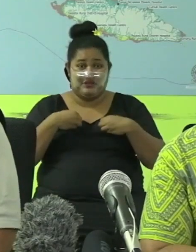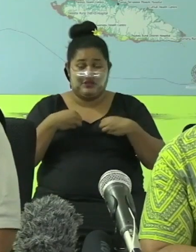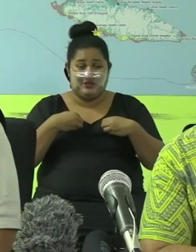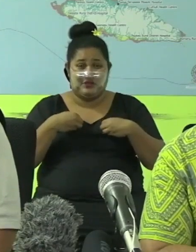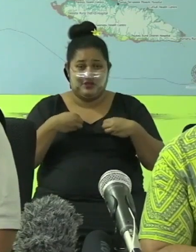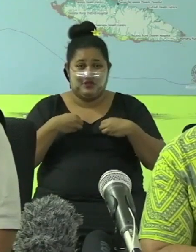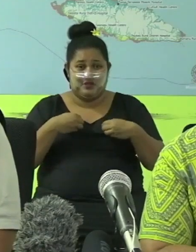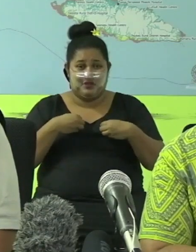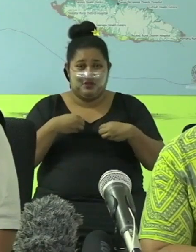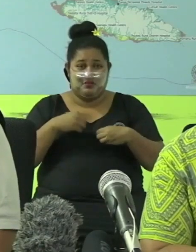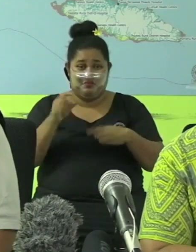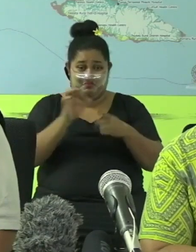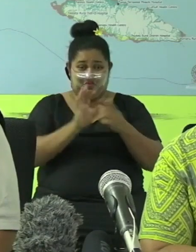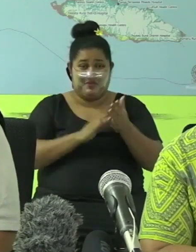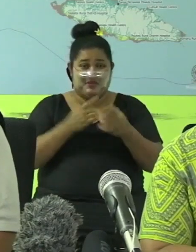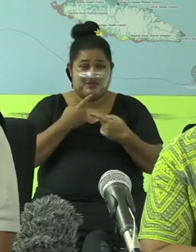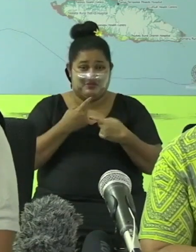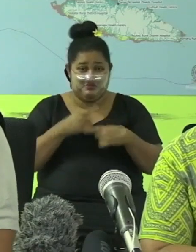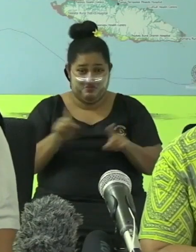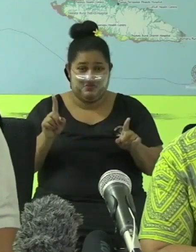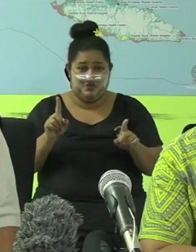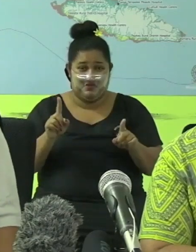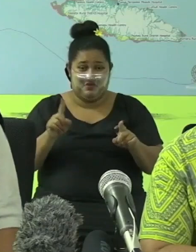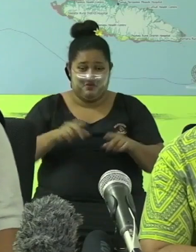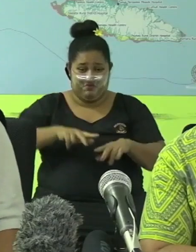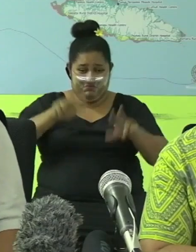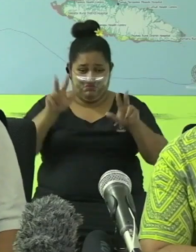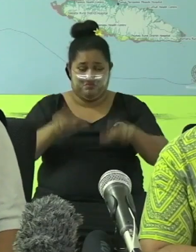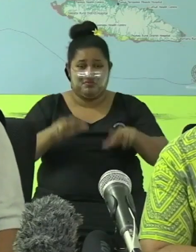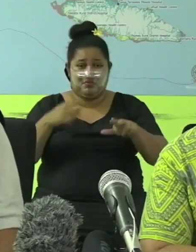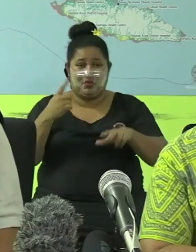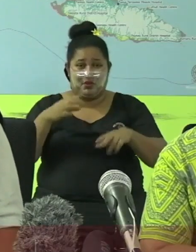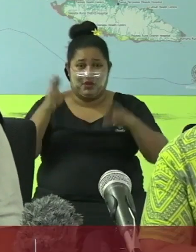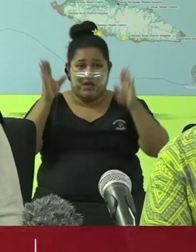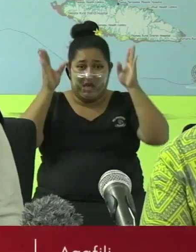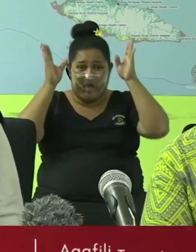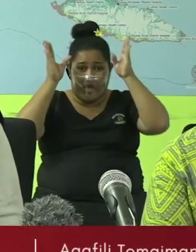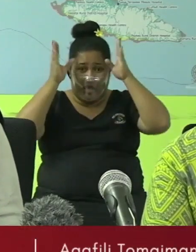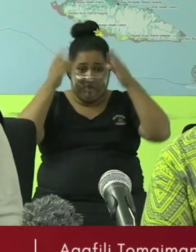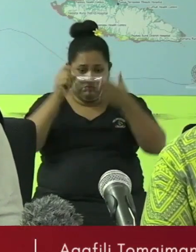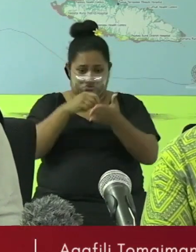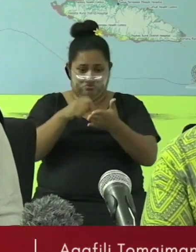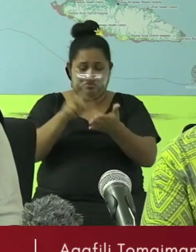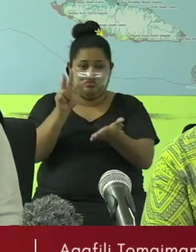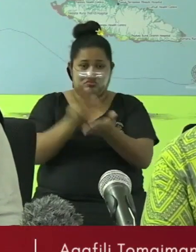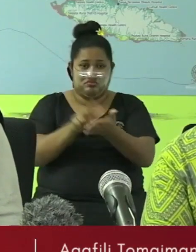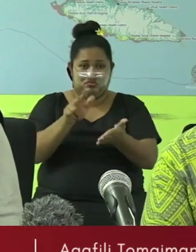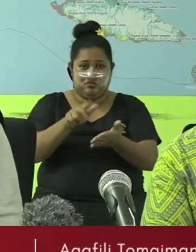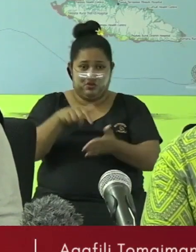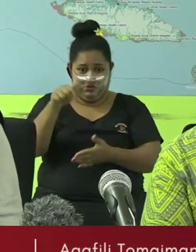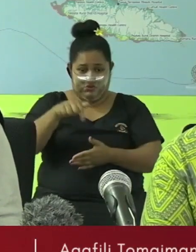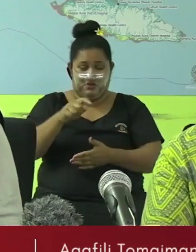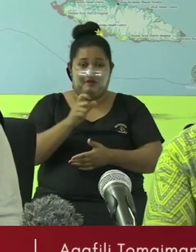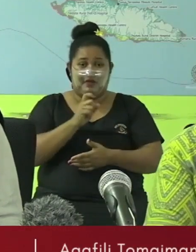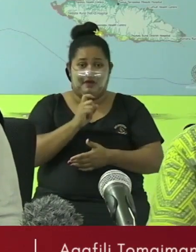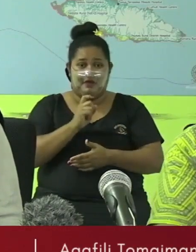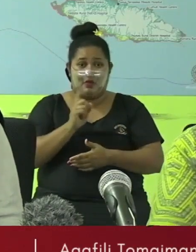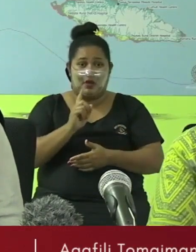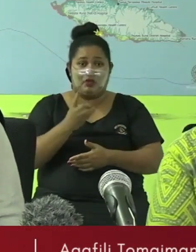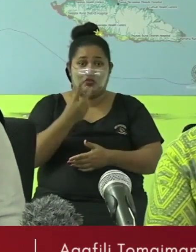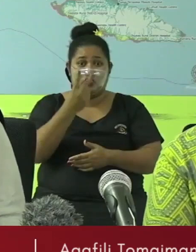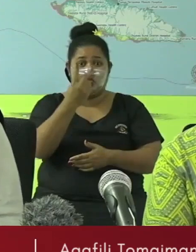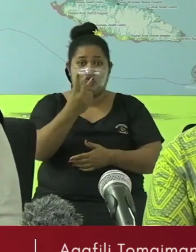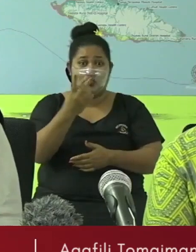le nau whaamanino atu pe ona sainia ia le ao le malo ia Poloaiga nei le fiafi ia le tūlanga o le lua i